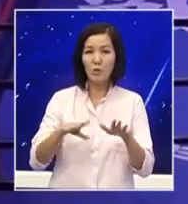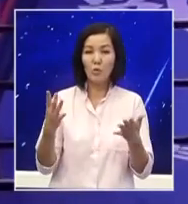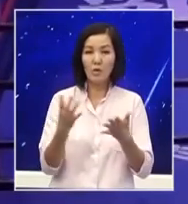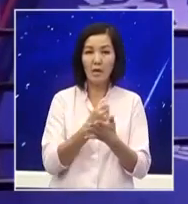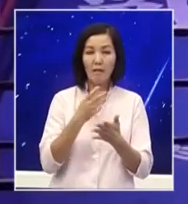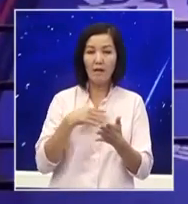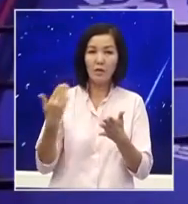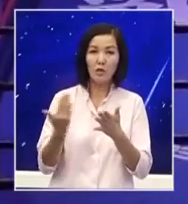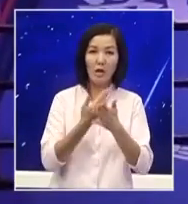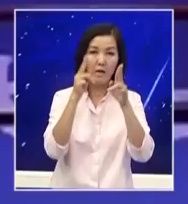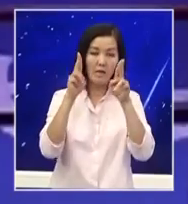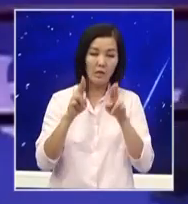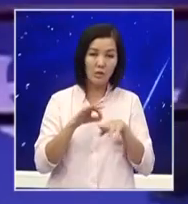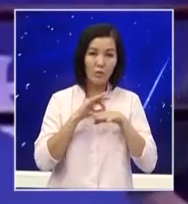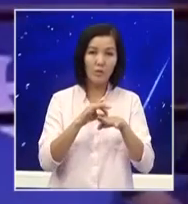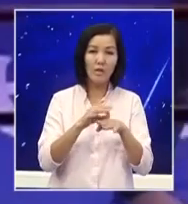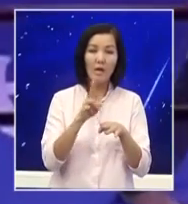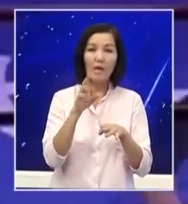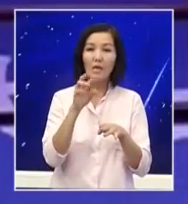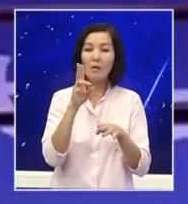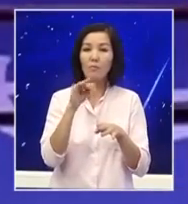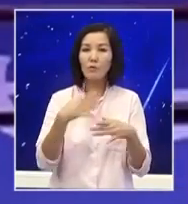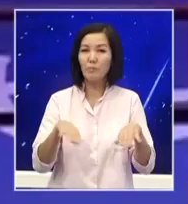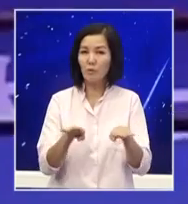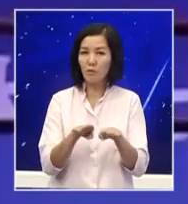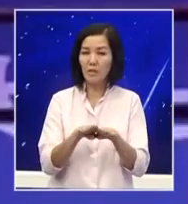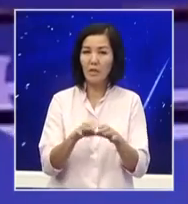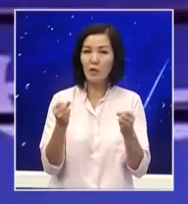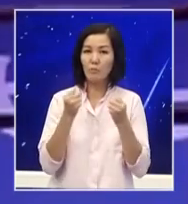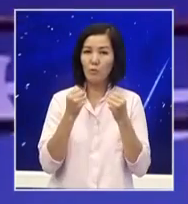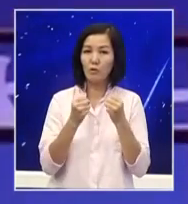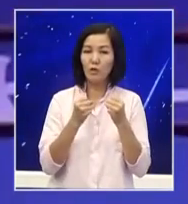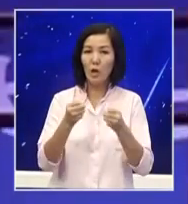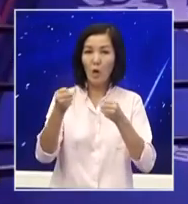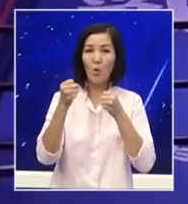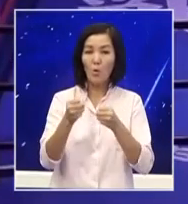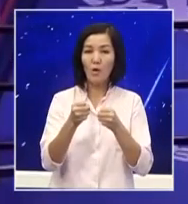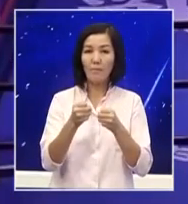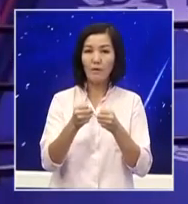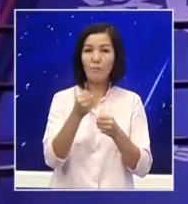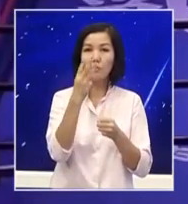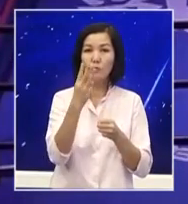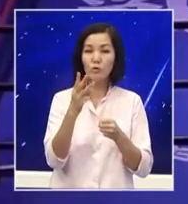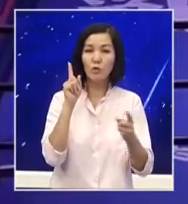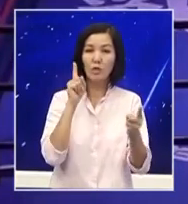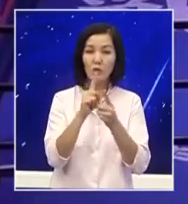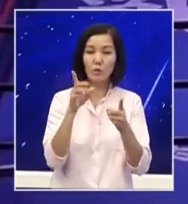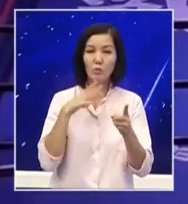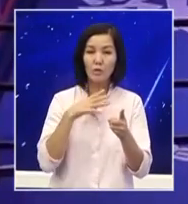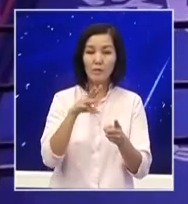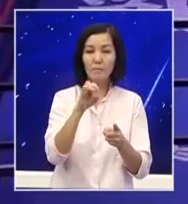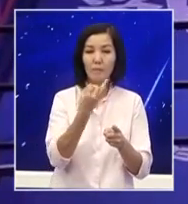жаңа ереже бойынша өрбіді. Ол кикбокспен өте ұқсас келеді. Яғни спортшылар қолғап киіп 3 минуттан 3 раунд жекпе-жек өткізді.